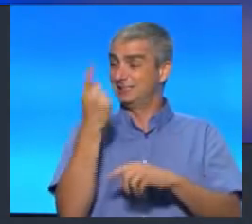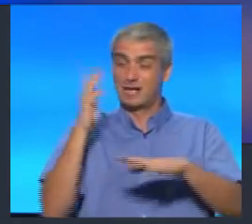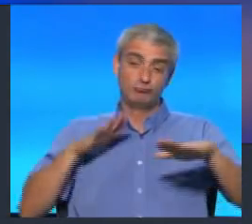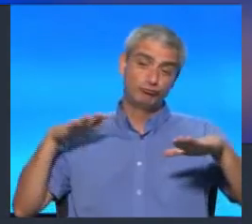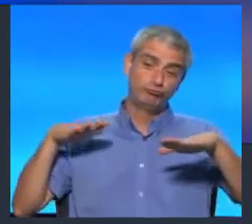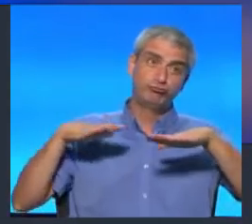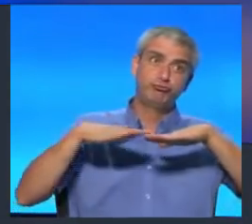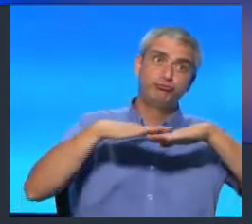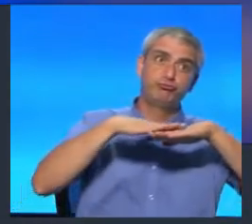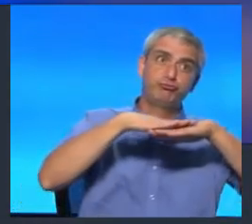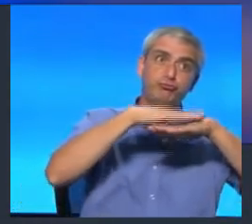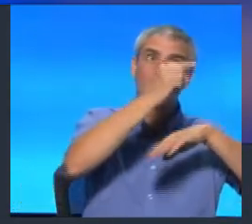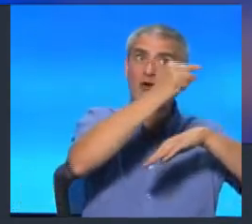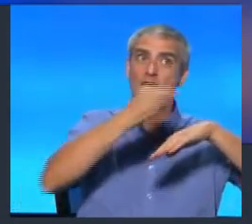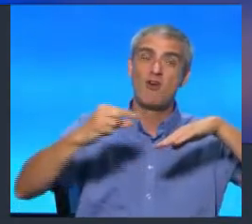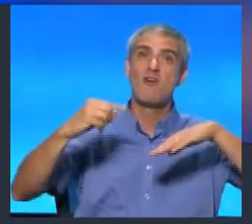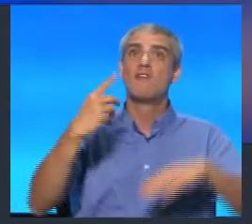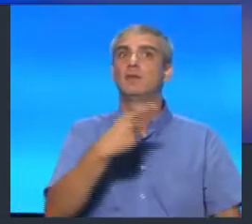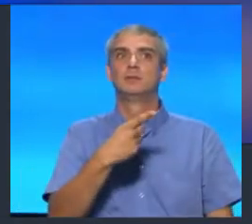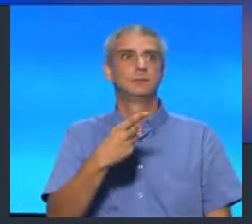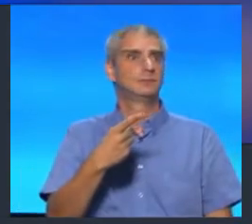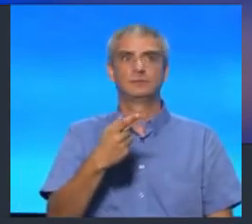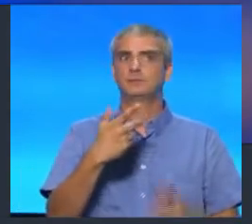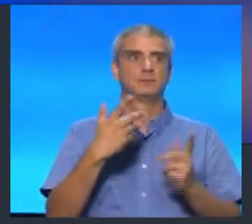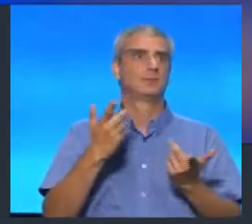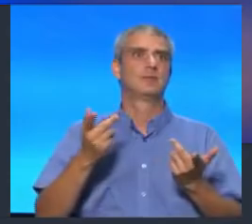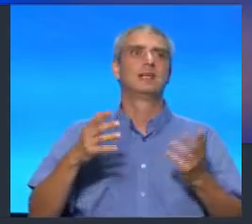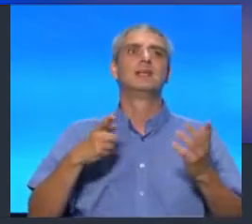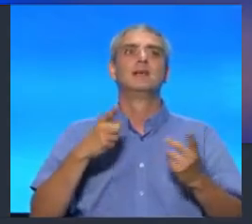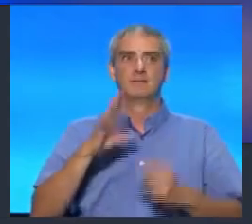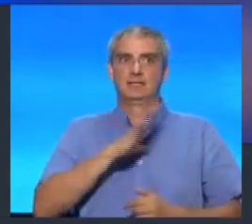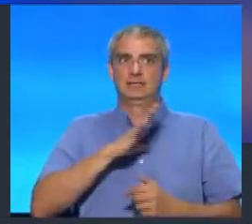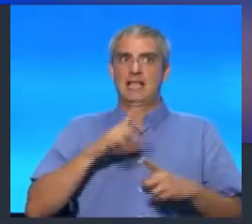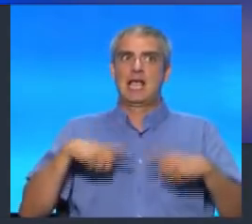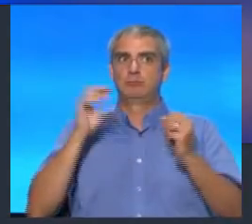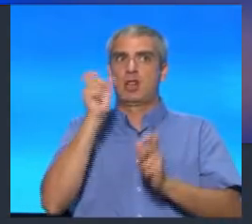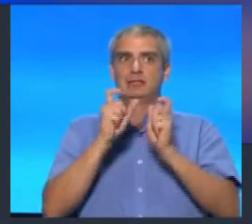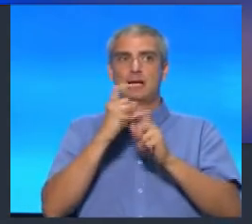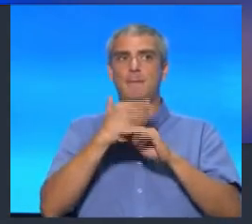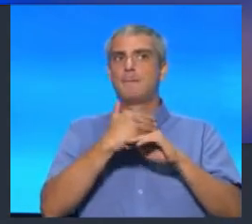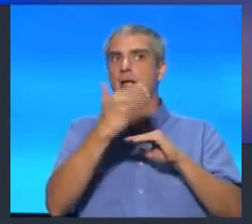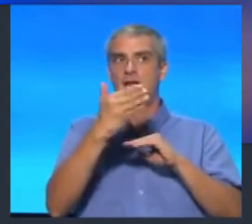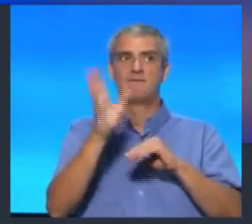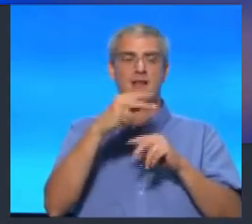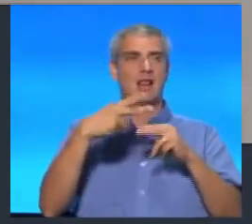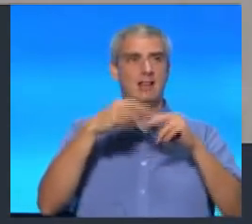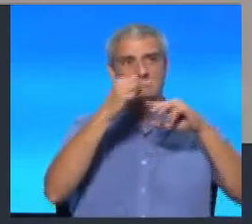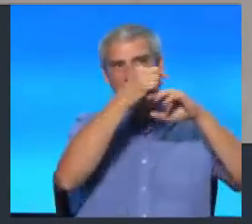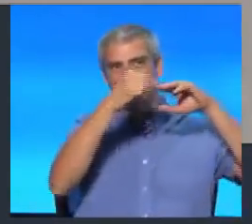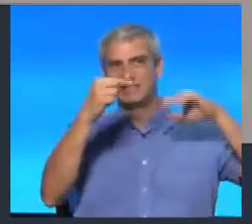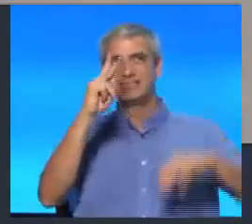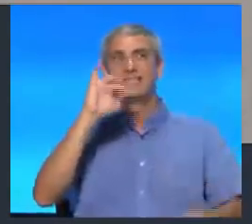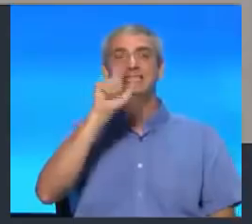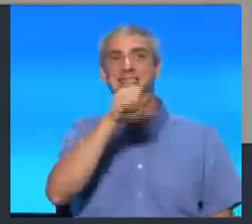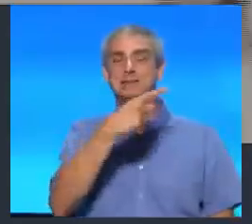it's impacting our whole state, and this storm surge is just life-threatening on the west coast and through the Keys. מי שעדיין